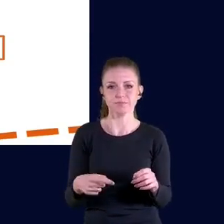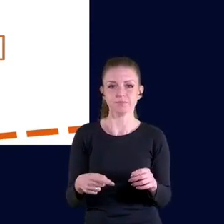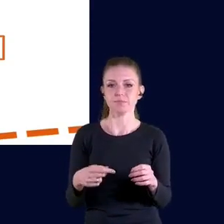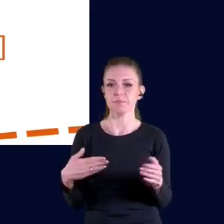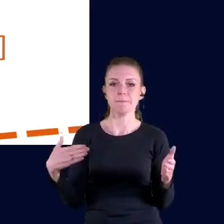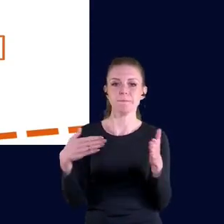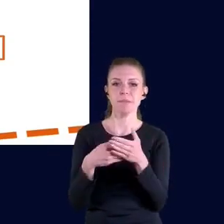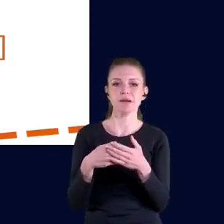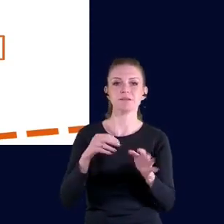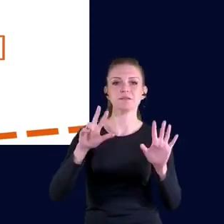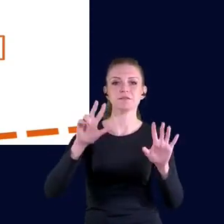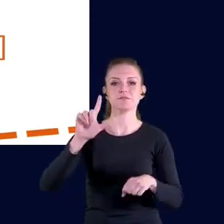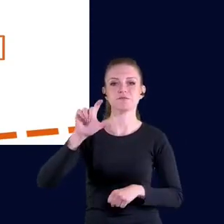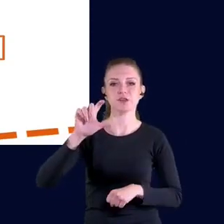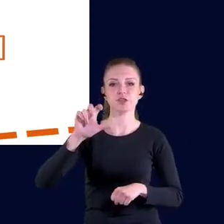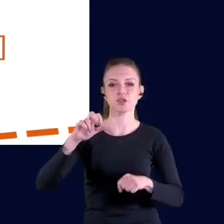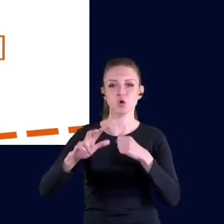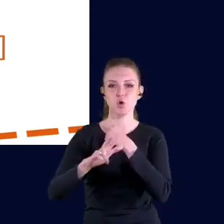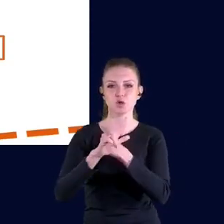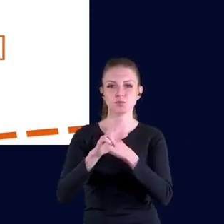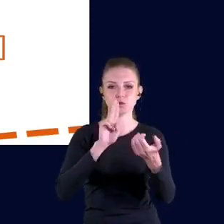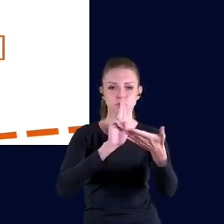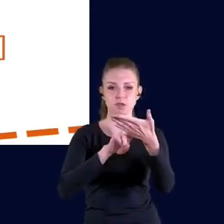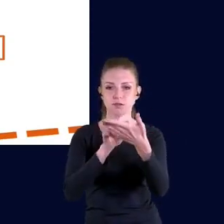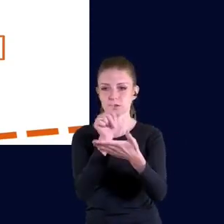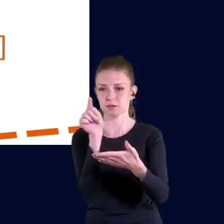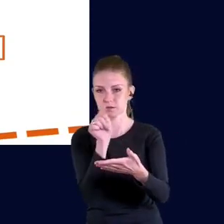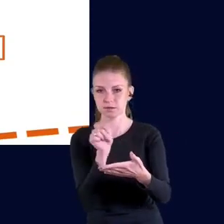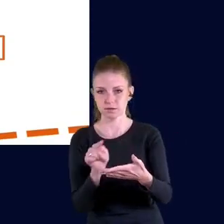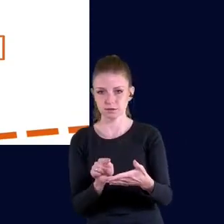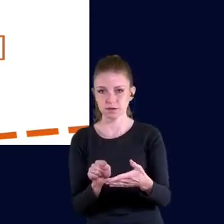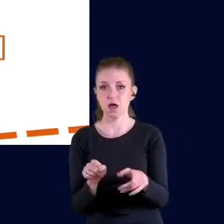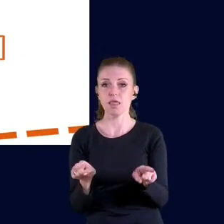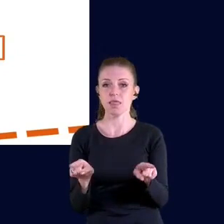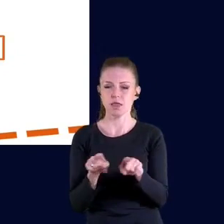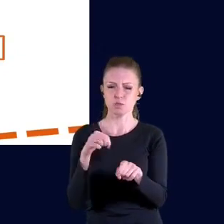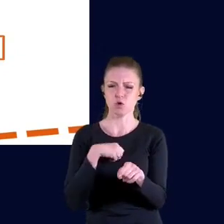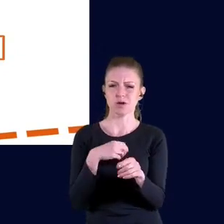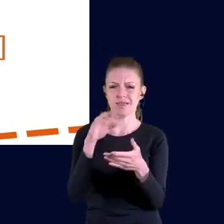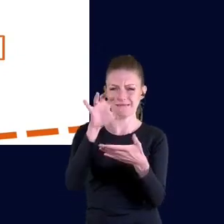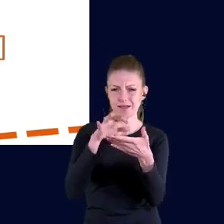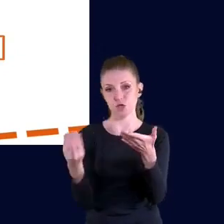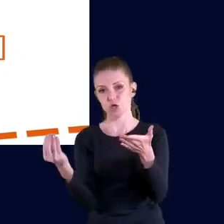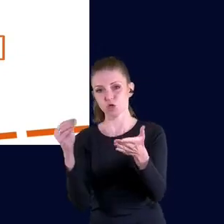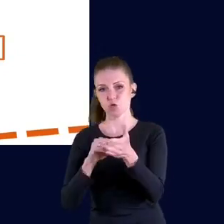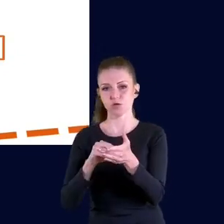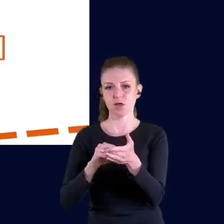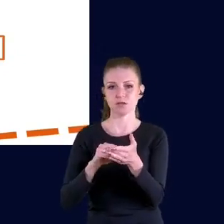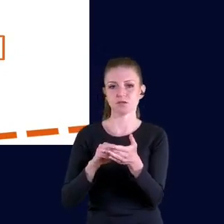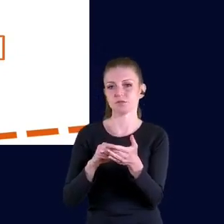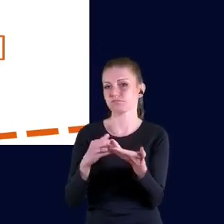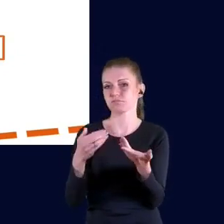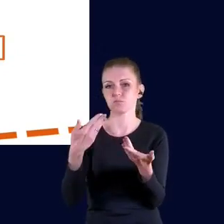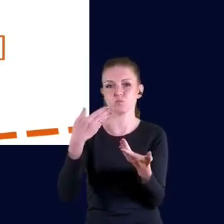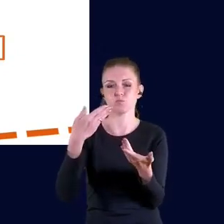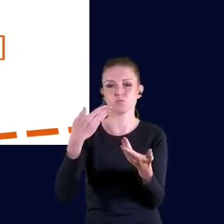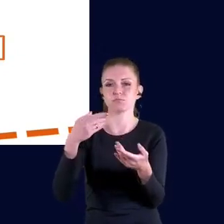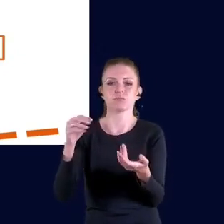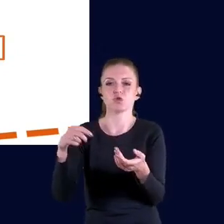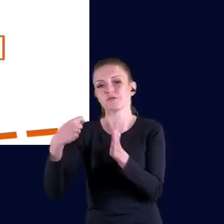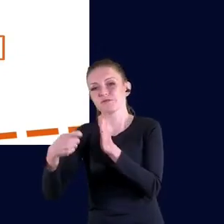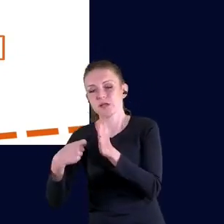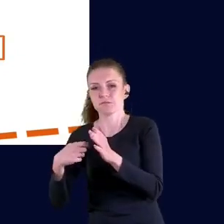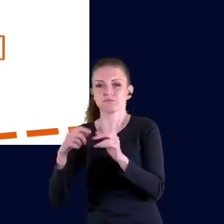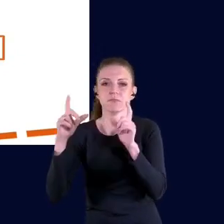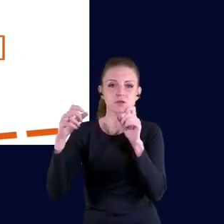280 do tego tekstu można oczywiście dołączyć Multimedia odnośniki do stron internetowych aczkolwiek wszystkie linki